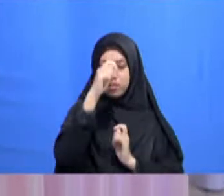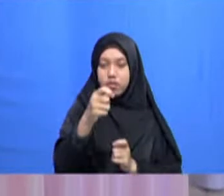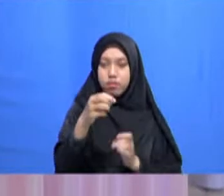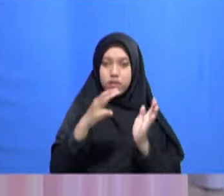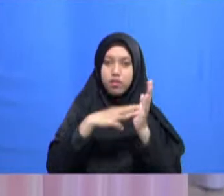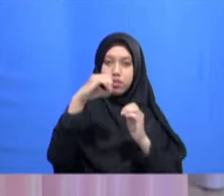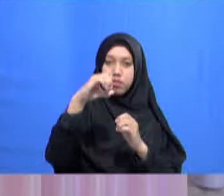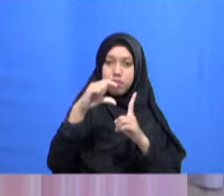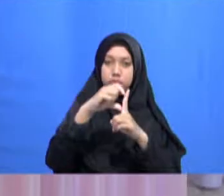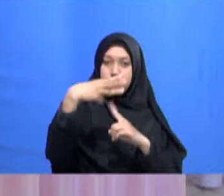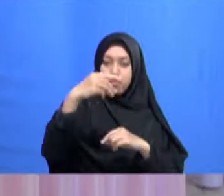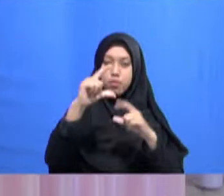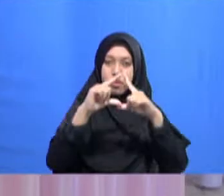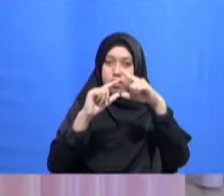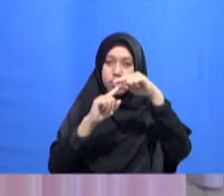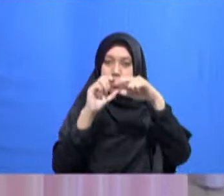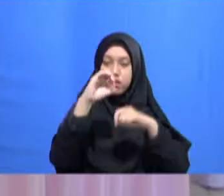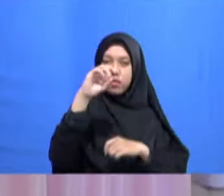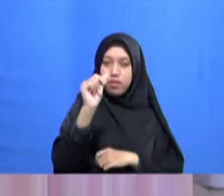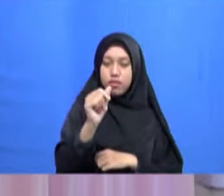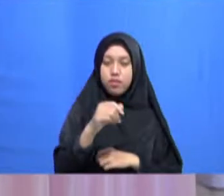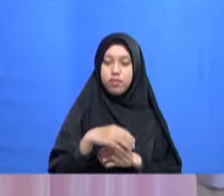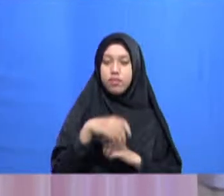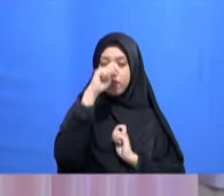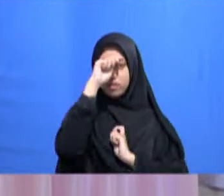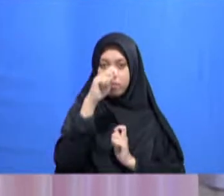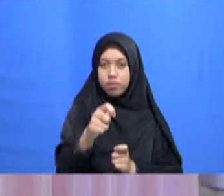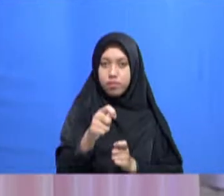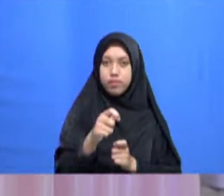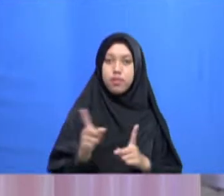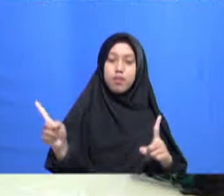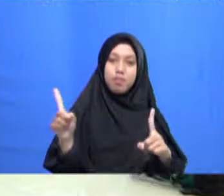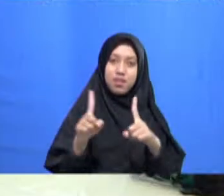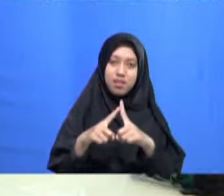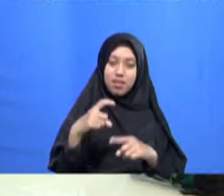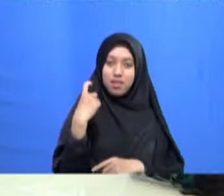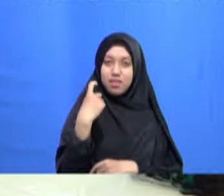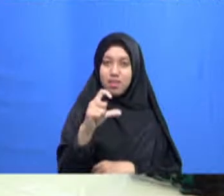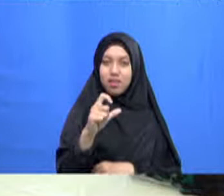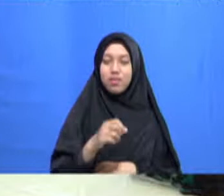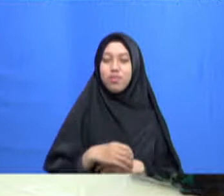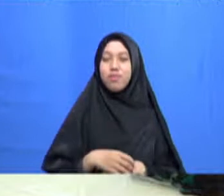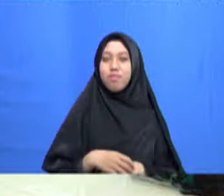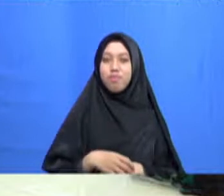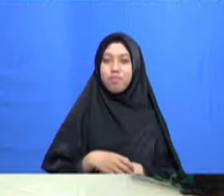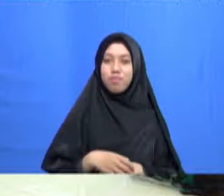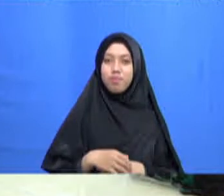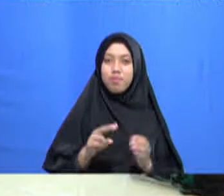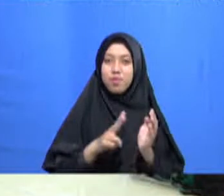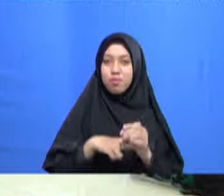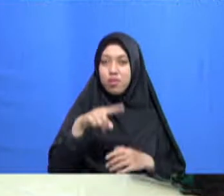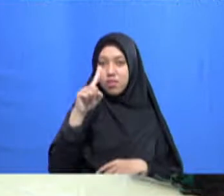publik, yang saya hormati pasangan calon nomor urut